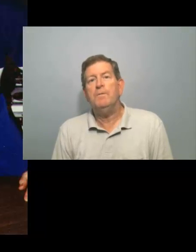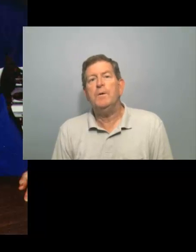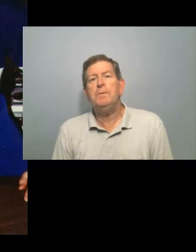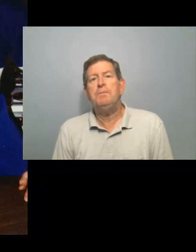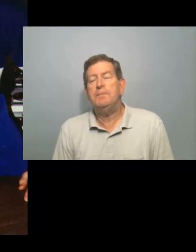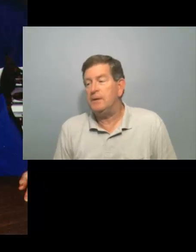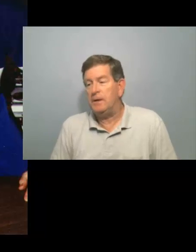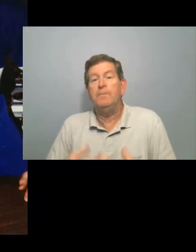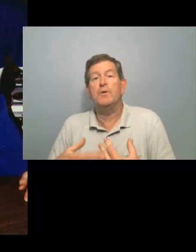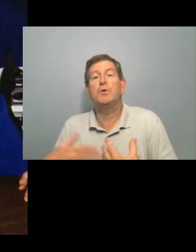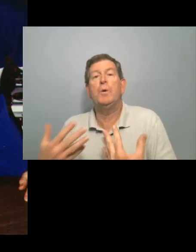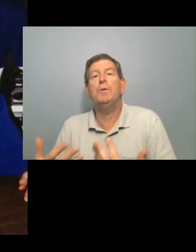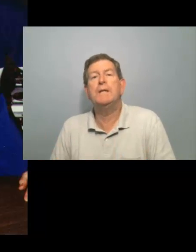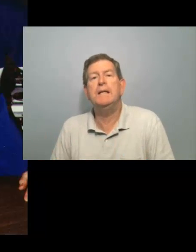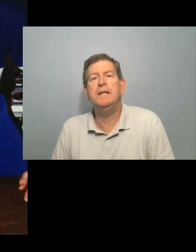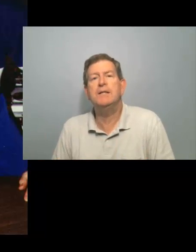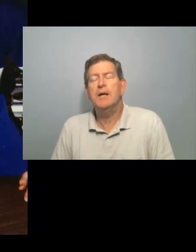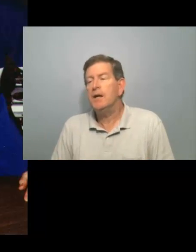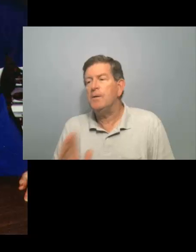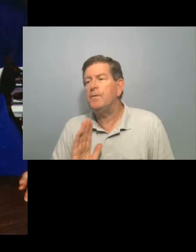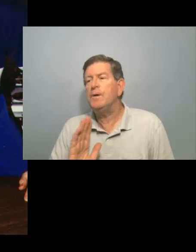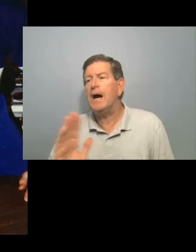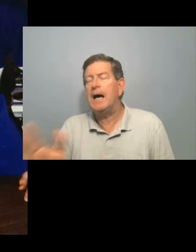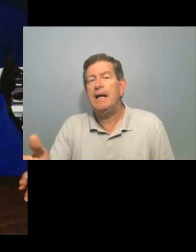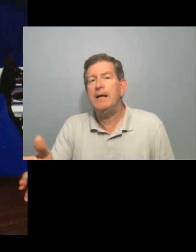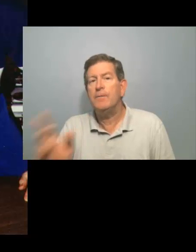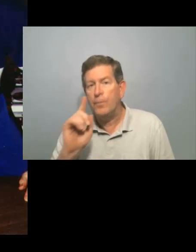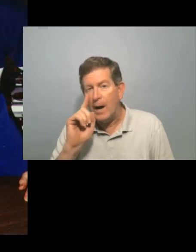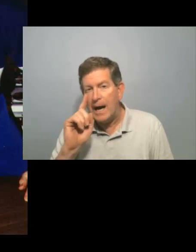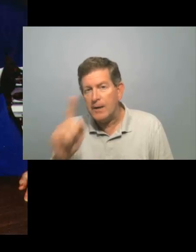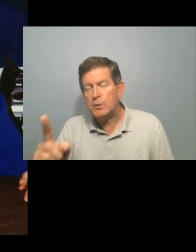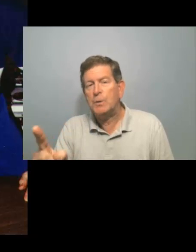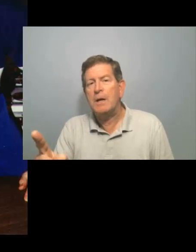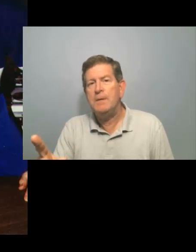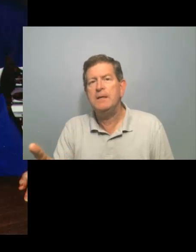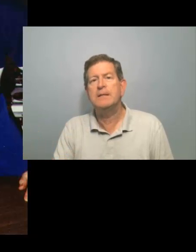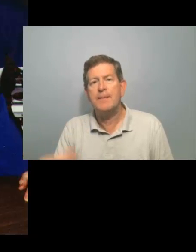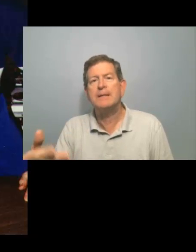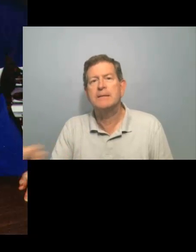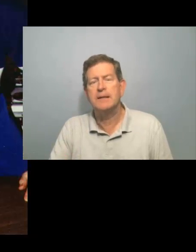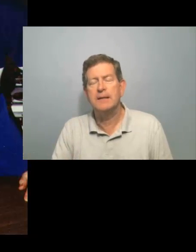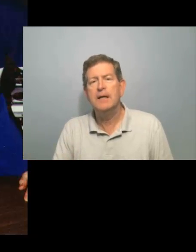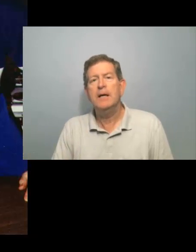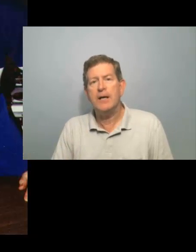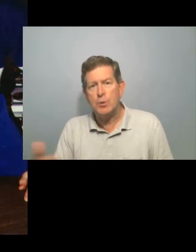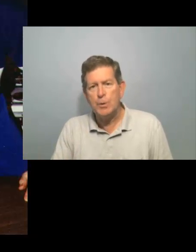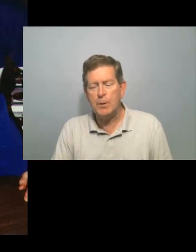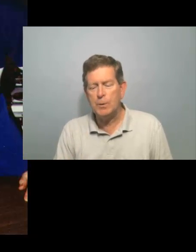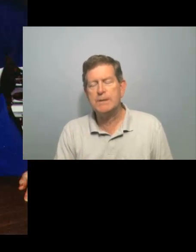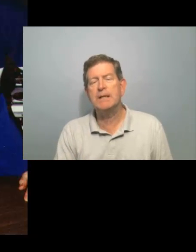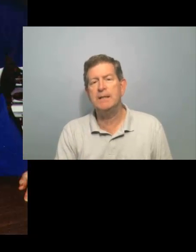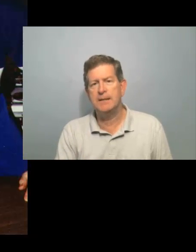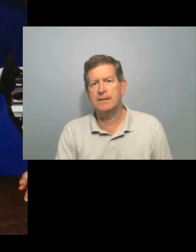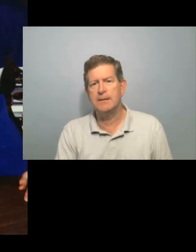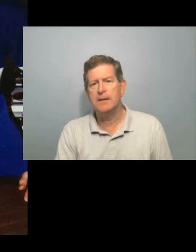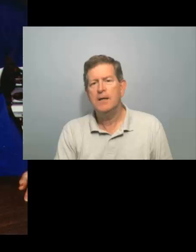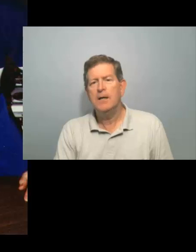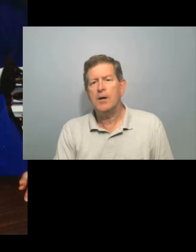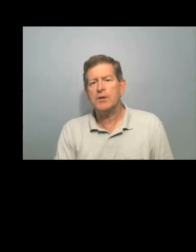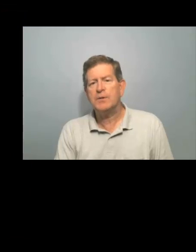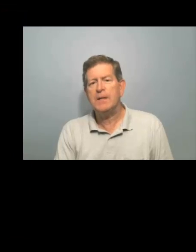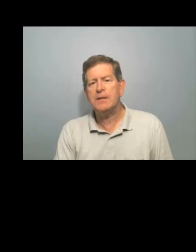Oui, il veut jouer au tennis. Il veut aller voir son ami Sébastien et jouer au